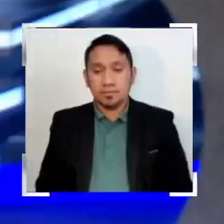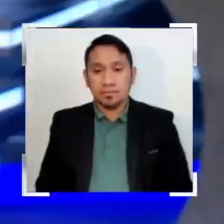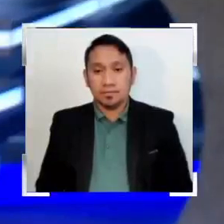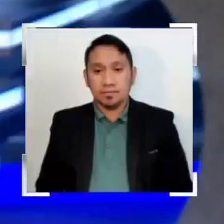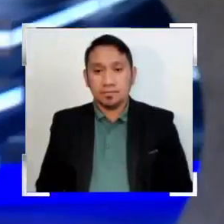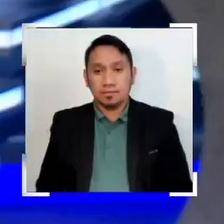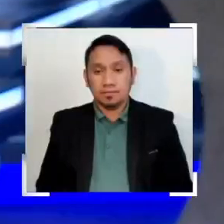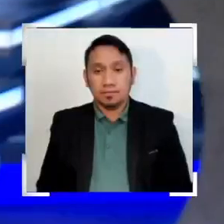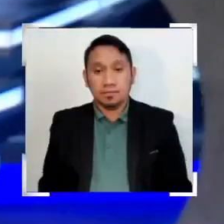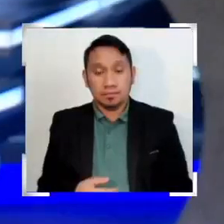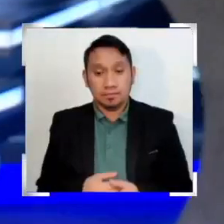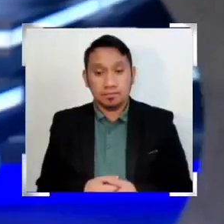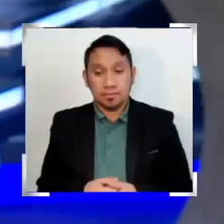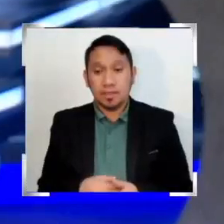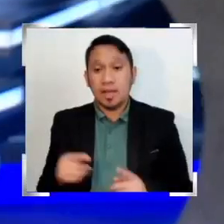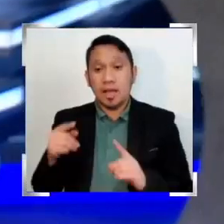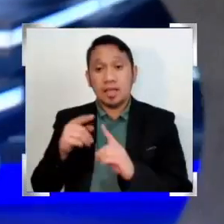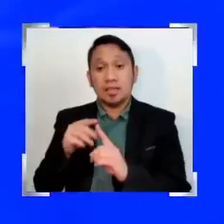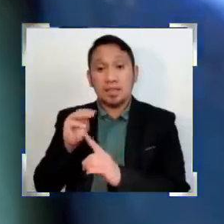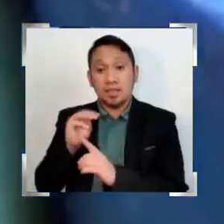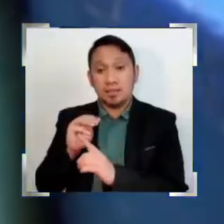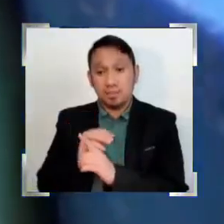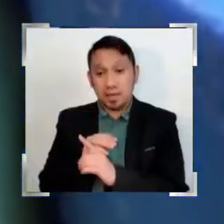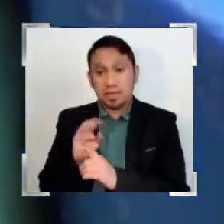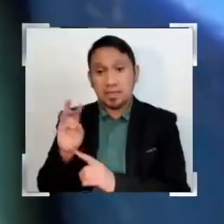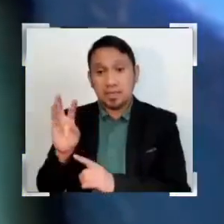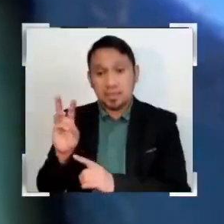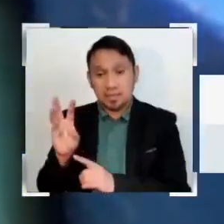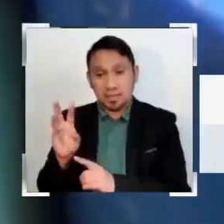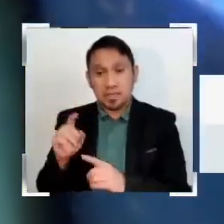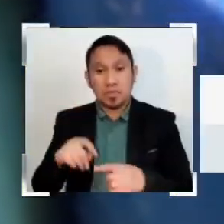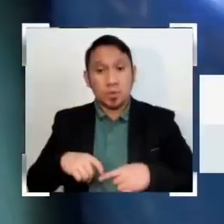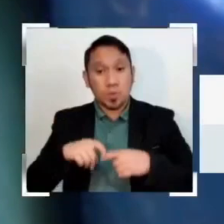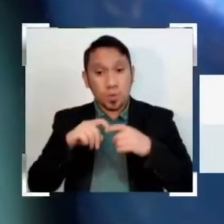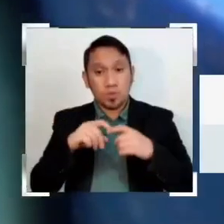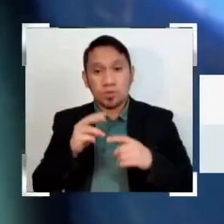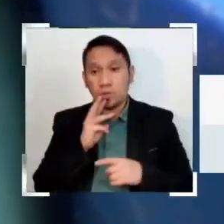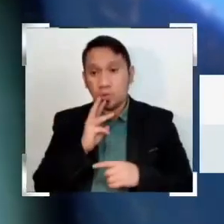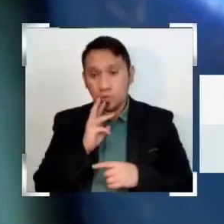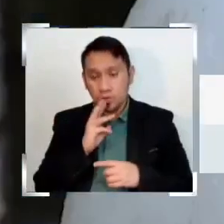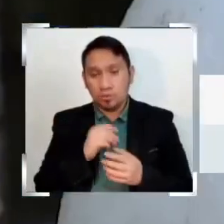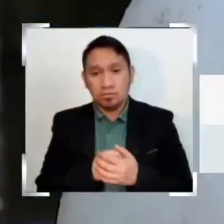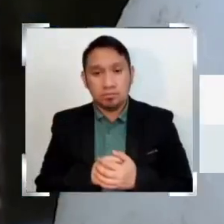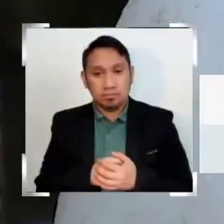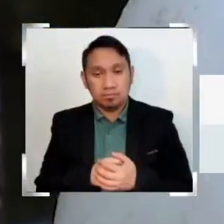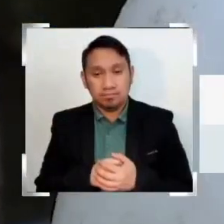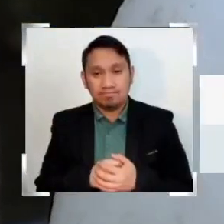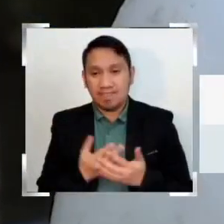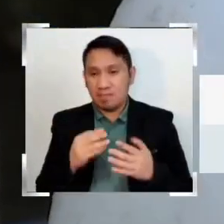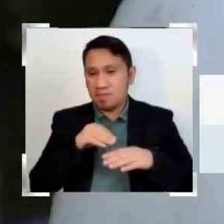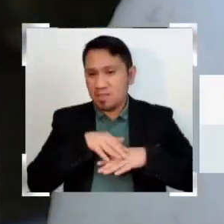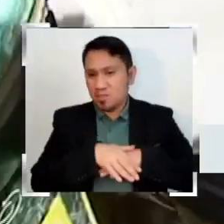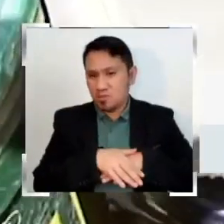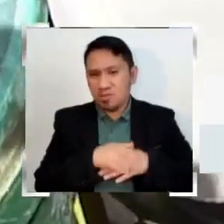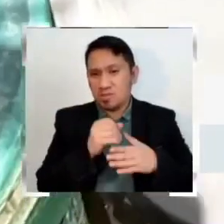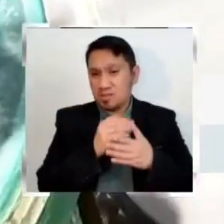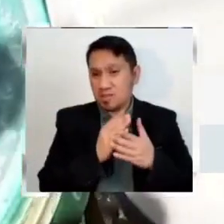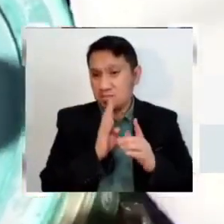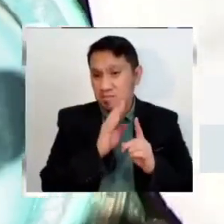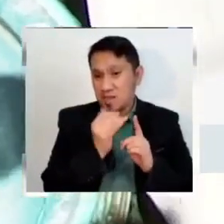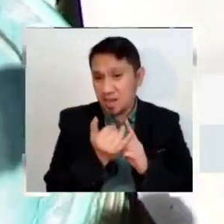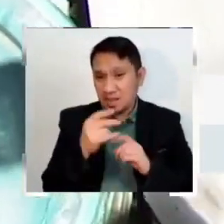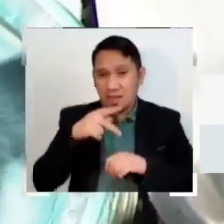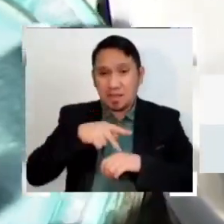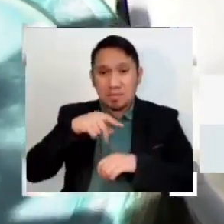Extended hanggang May 16 ang water service interruption sa ilang lugar kung saan nagsaservisyo ang Maynilad. Apektado po nito ang ilang barangay sa Parañaque,